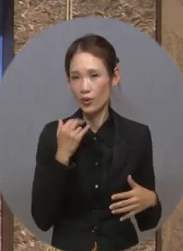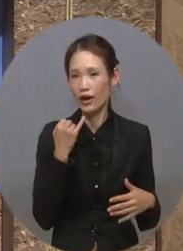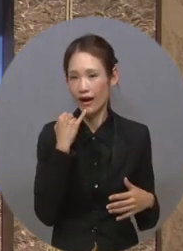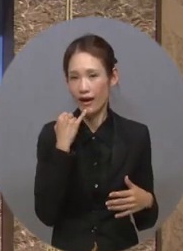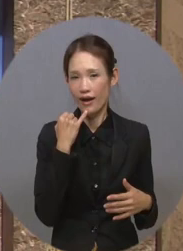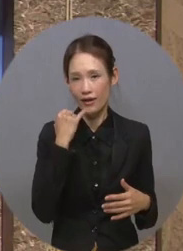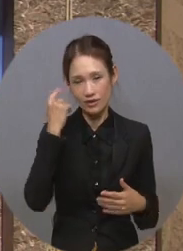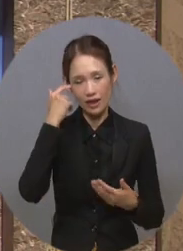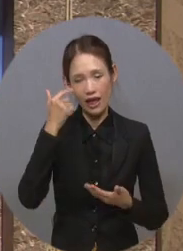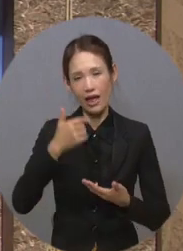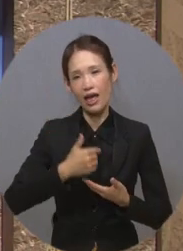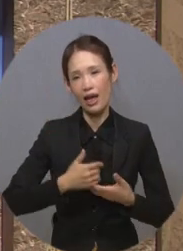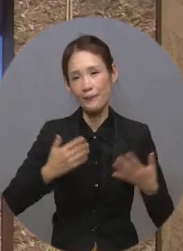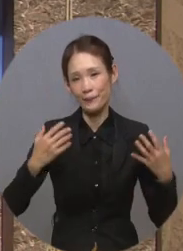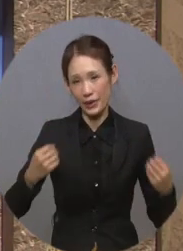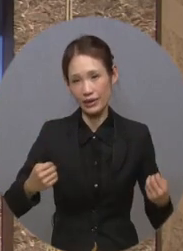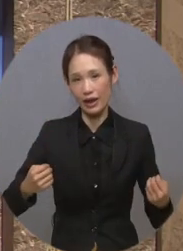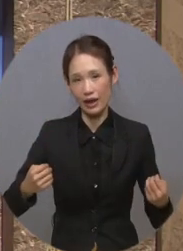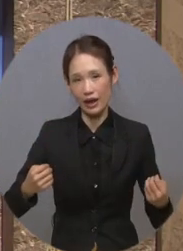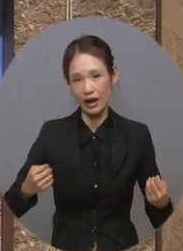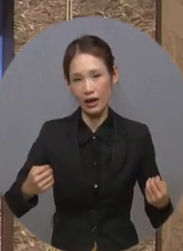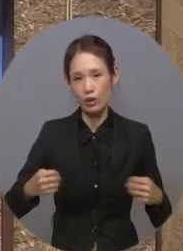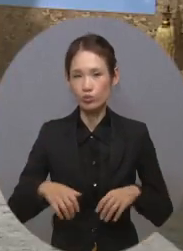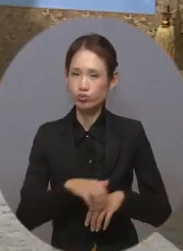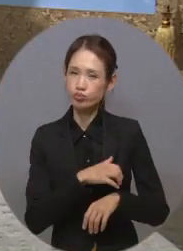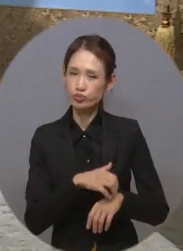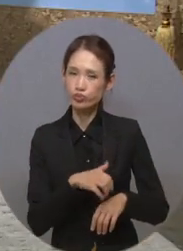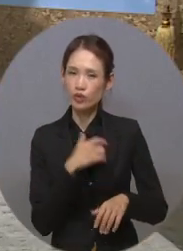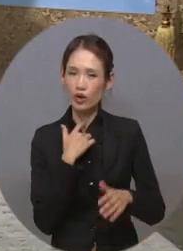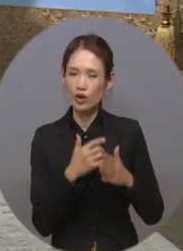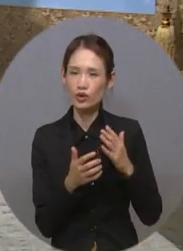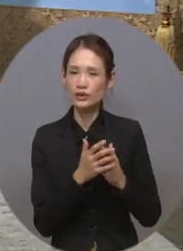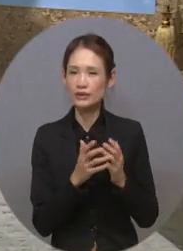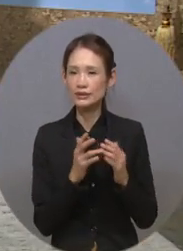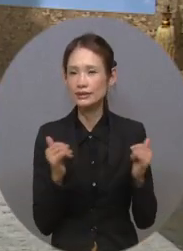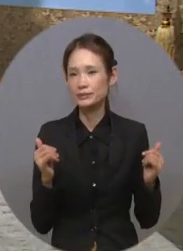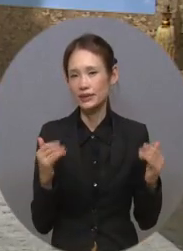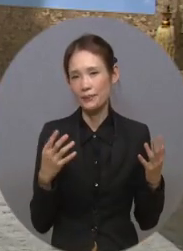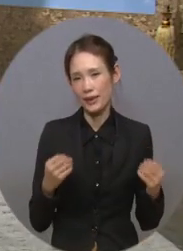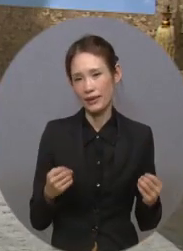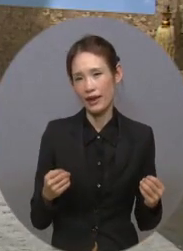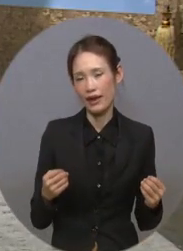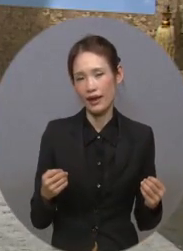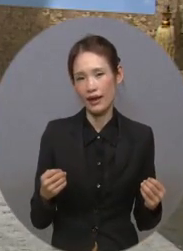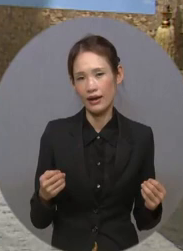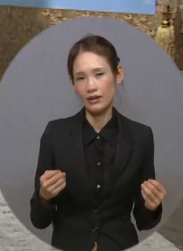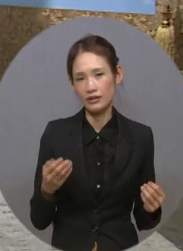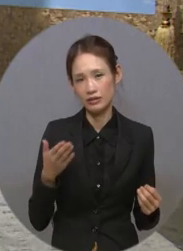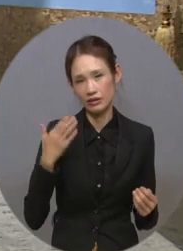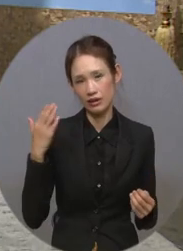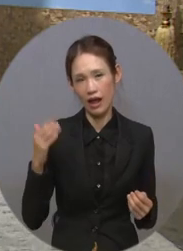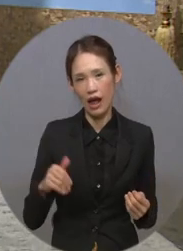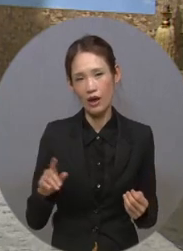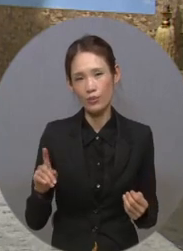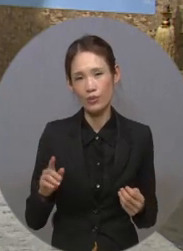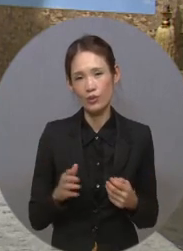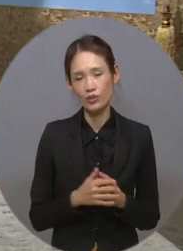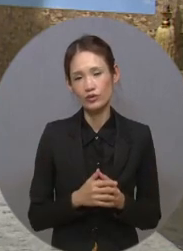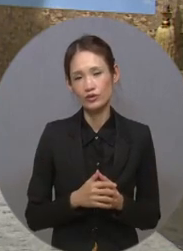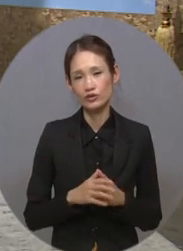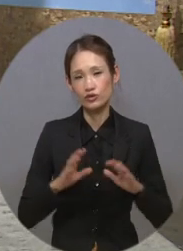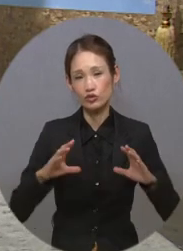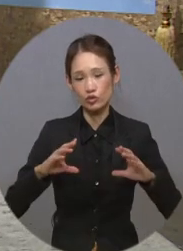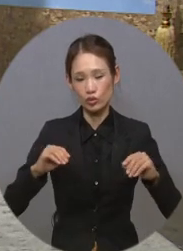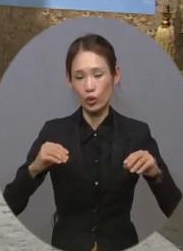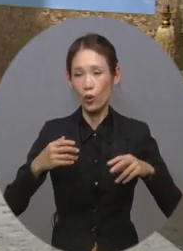그런 의견들이 많고 예. 또 불편을 겪는 또 시민들도 많았었고요. 네. 근데 다행히 이번에 국토부에서